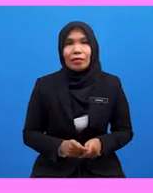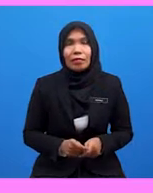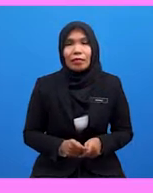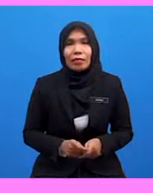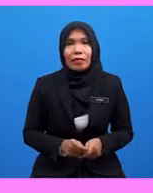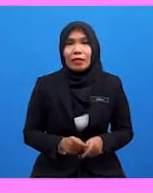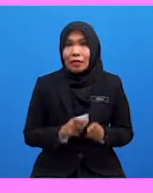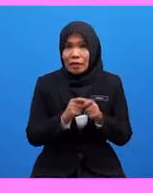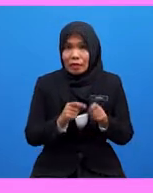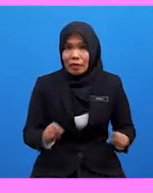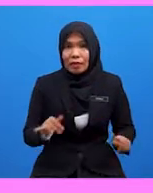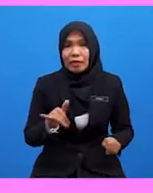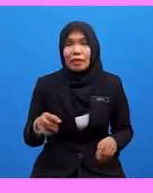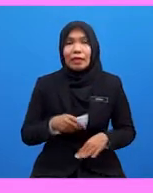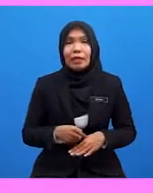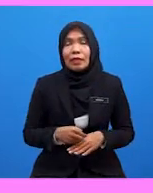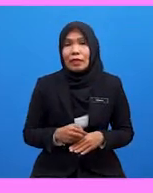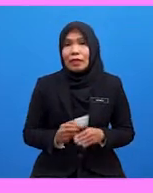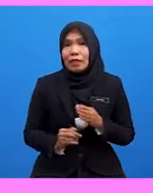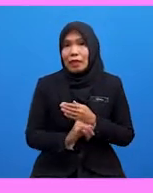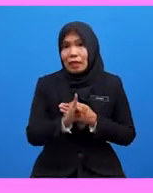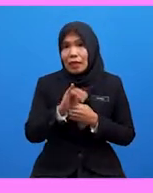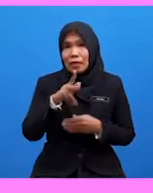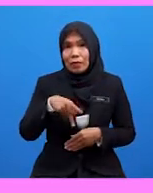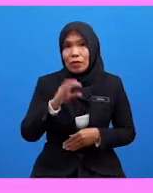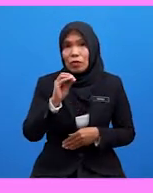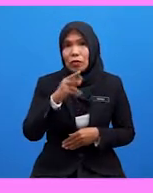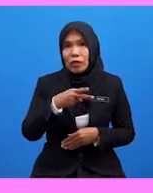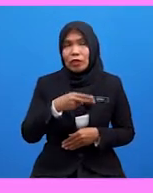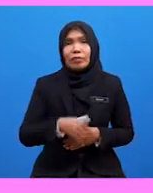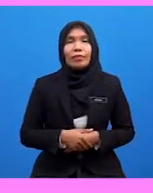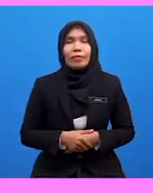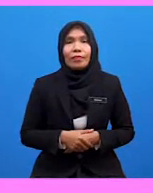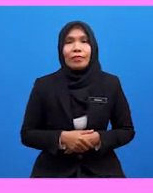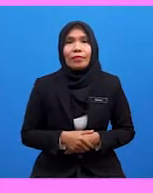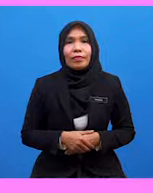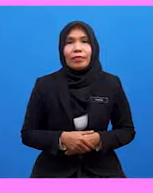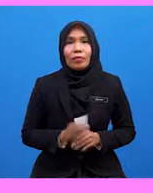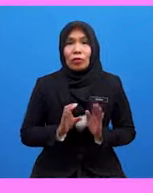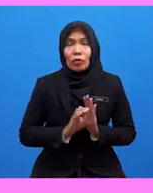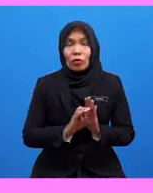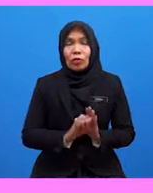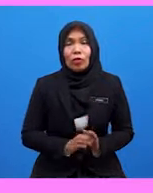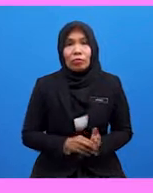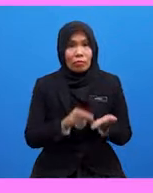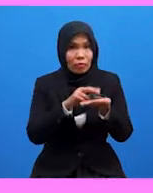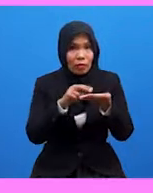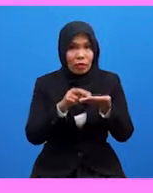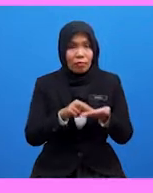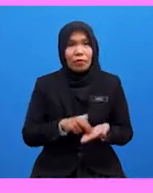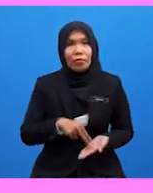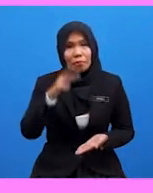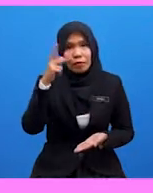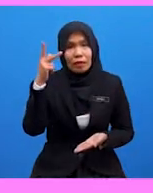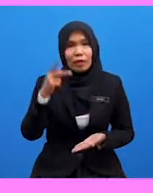merupakan boleh menggantikan kata pemberi ialah. Contoh ayat. Telefon pintar ialah alat